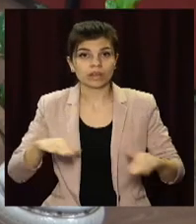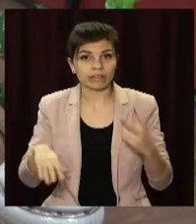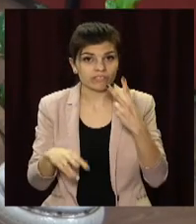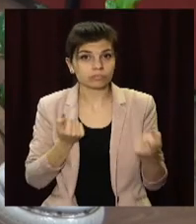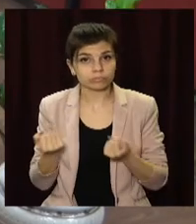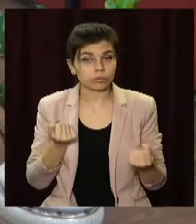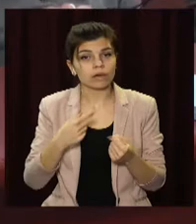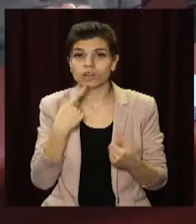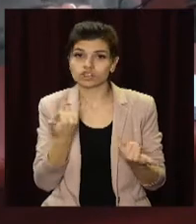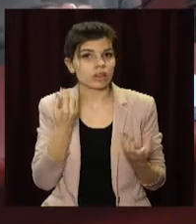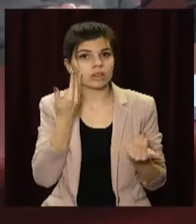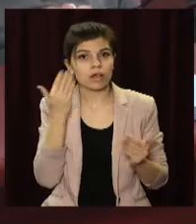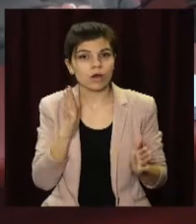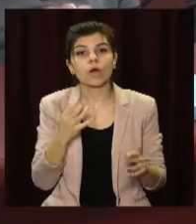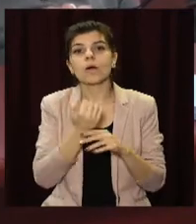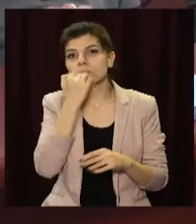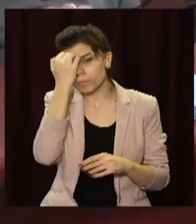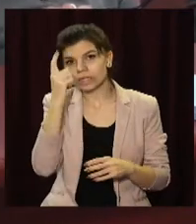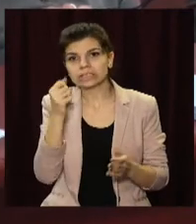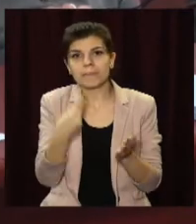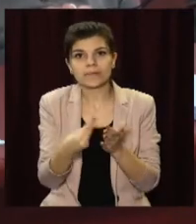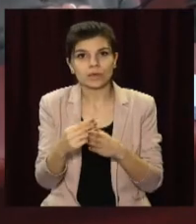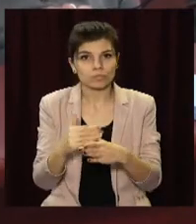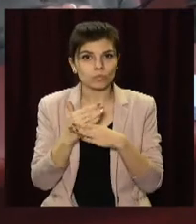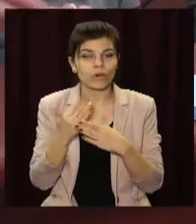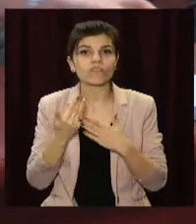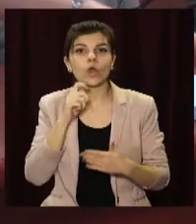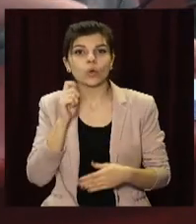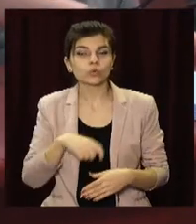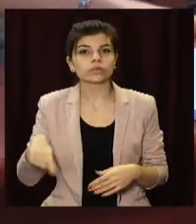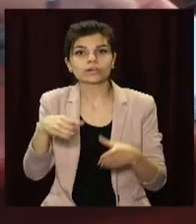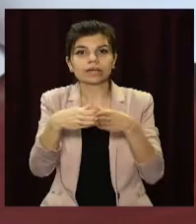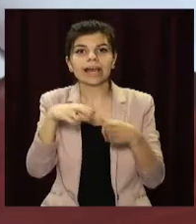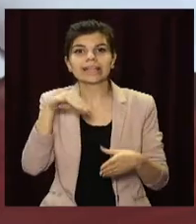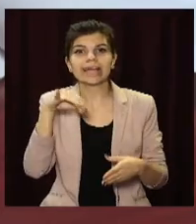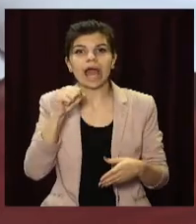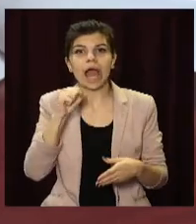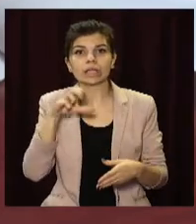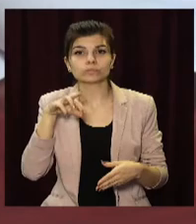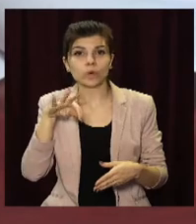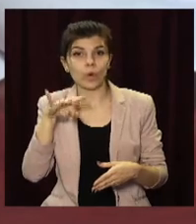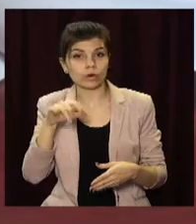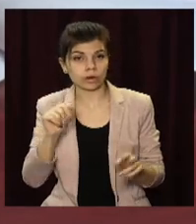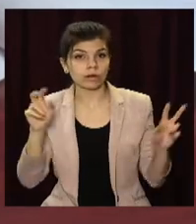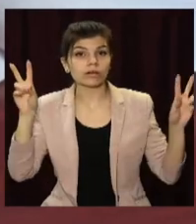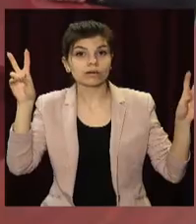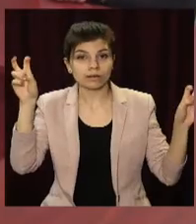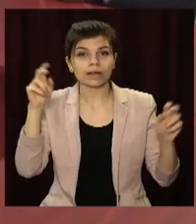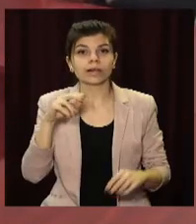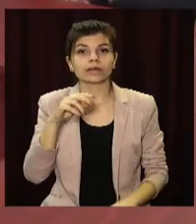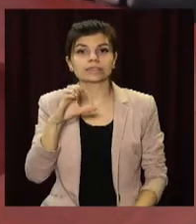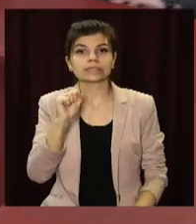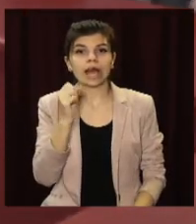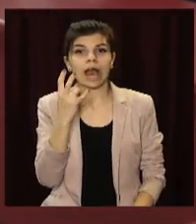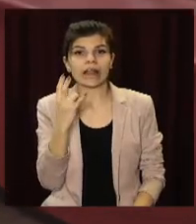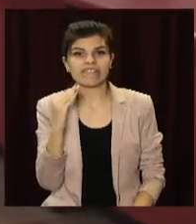Зізнається, їй нелегко. Тому вдячна за матеріальну підтримку від членів української діаспори Сан-Франциско. Загалом допомогу отримали 13